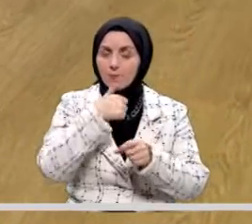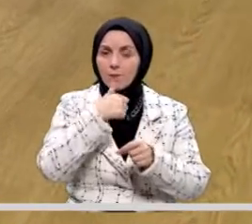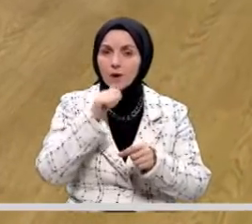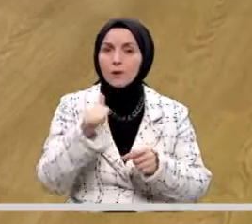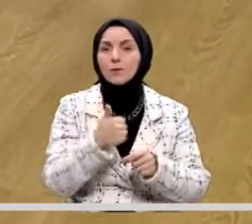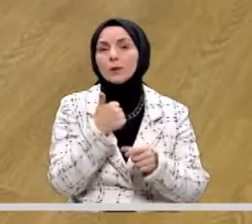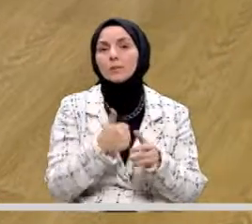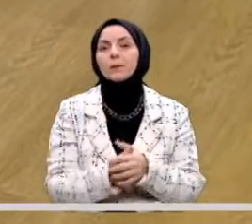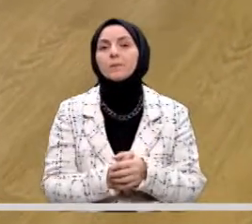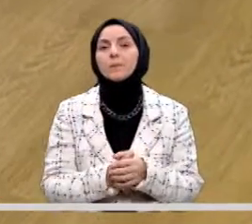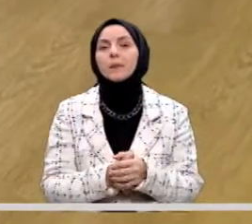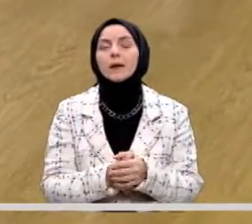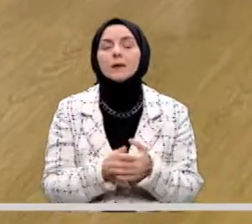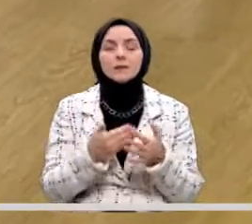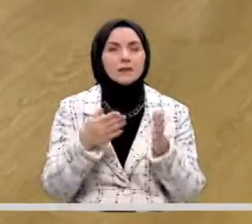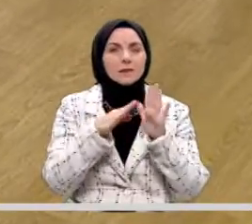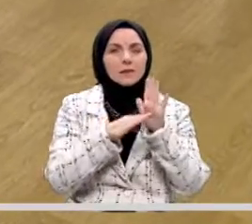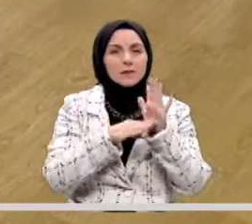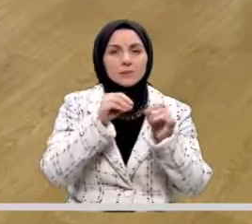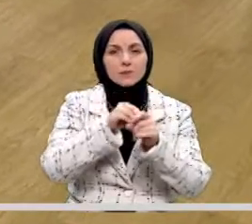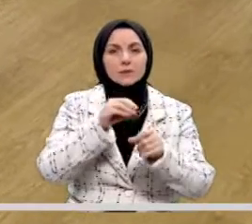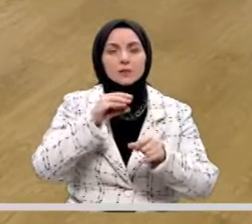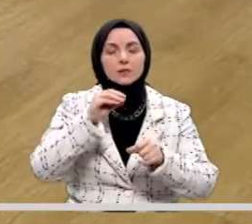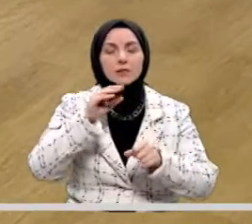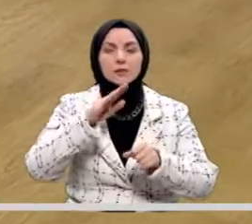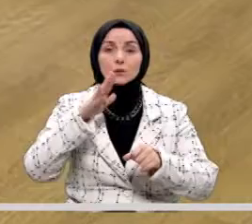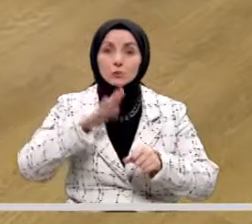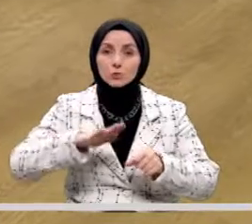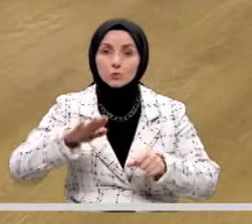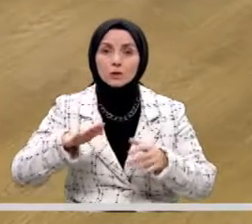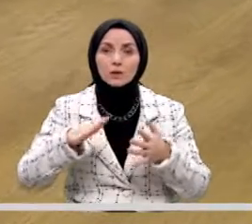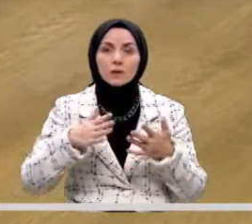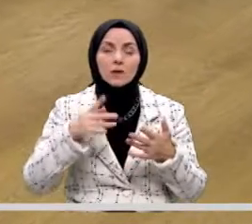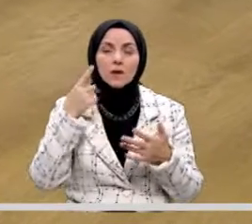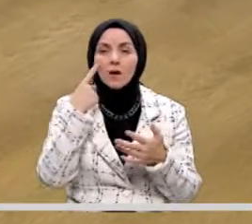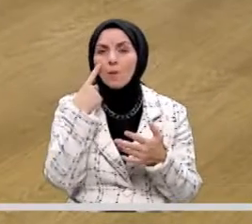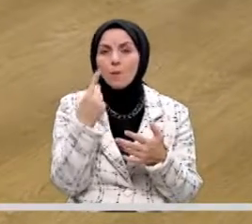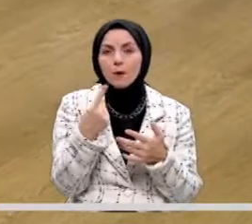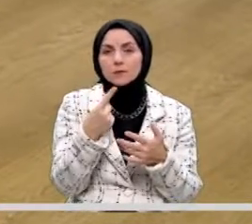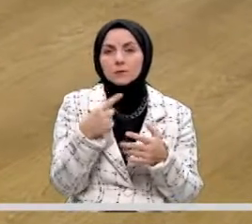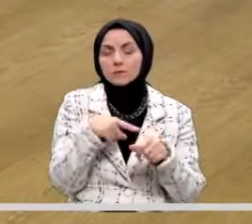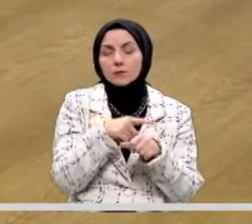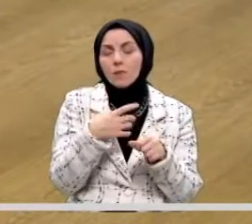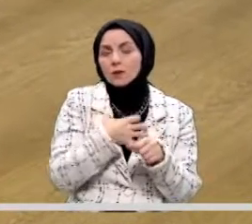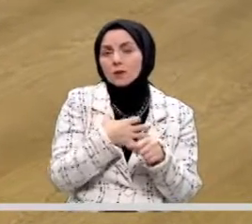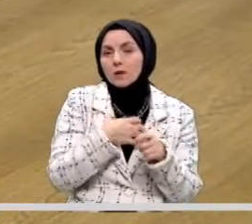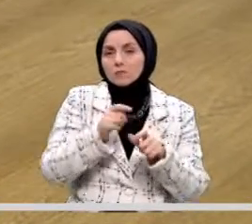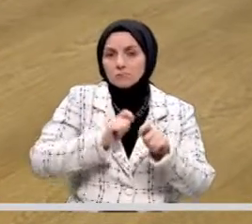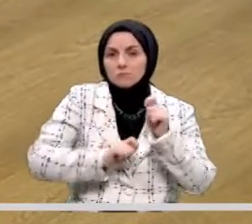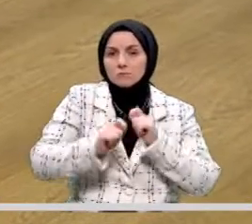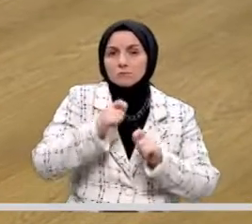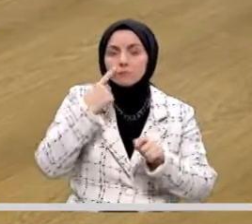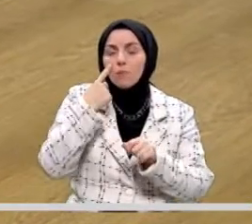çocuklarımızla ilişkimizde biraz daha hani böyle gözlemlediğim aileleri hatırladığımda ya da kendi davranışlarımızda hocam çocuklarımızı yani